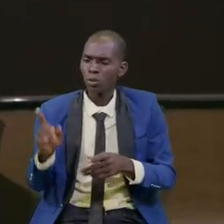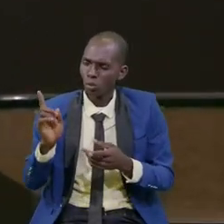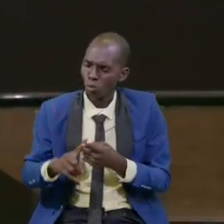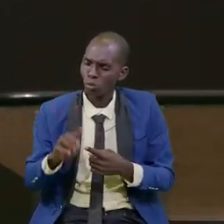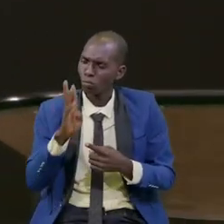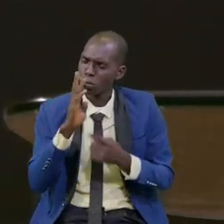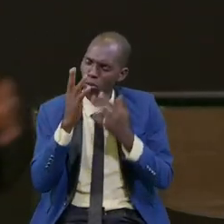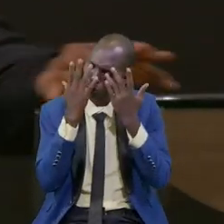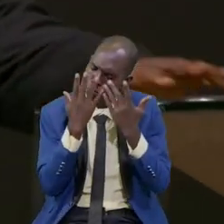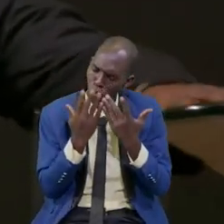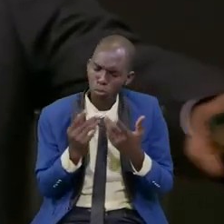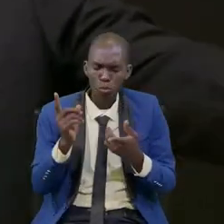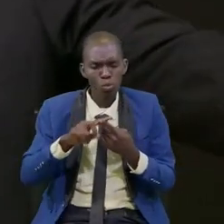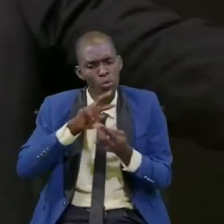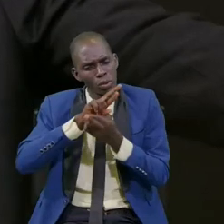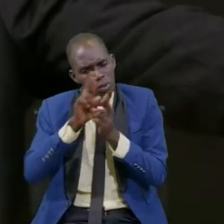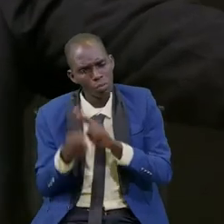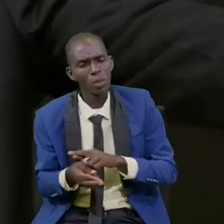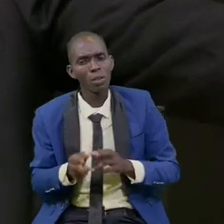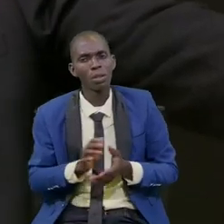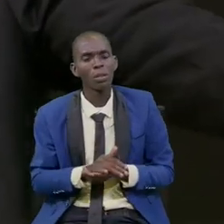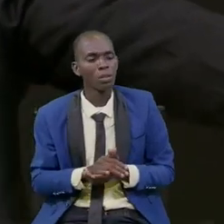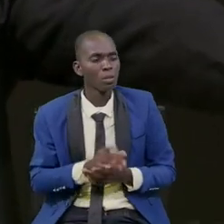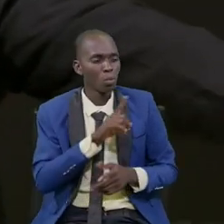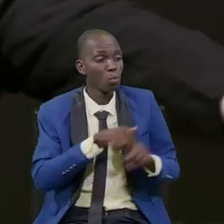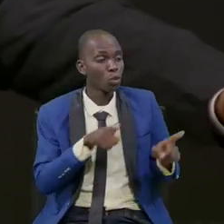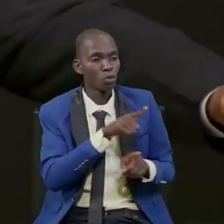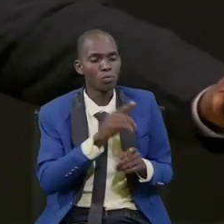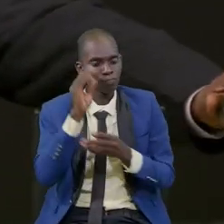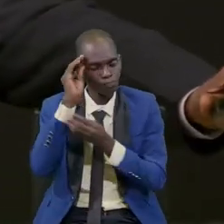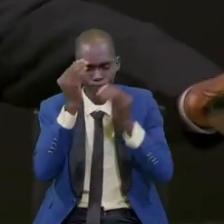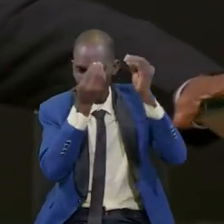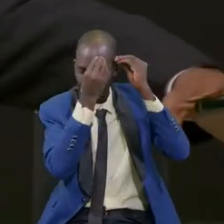de parler, de penser à sa vie. Et tu dis, c'est pourquoi tu pleures?